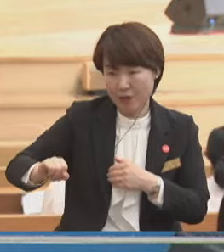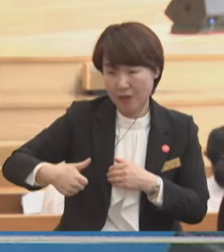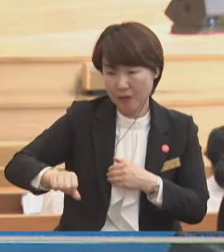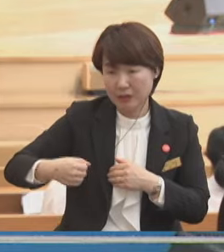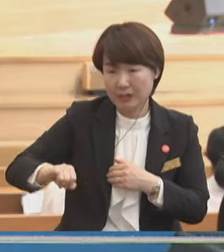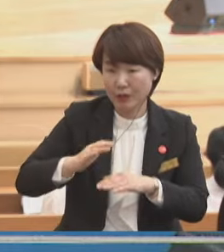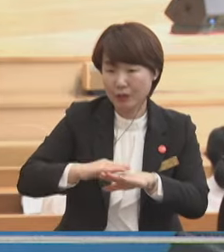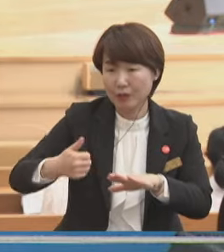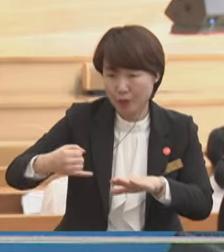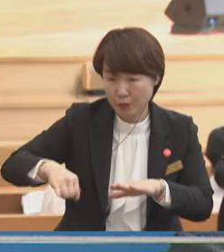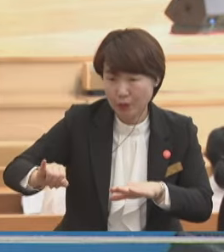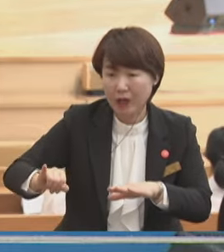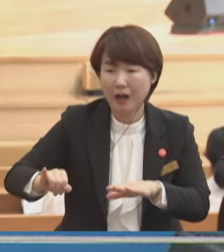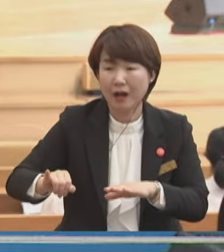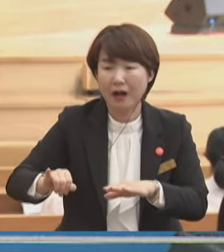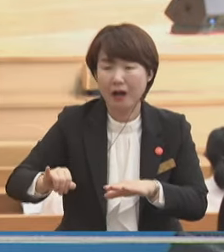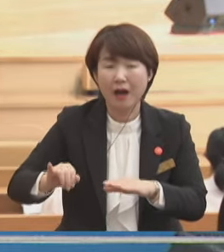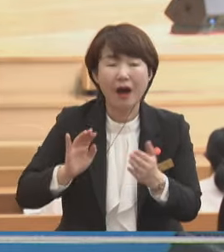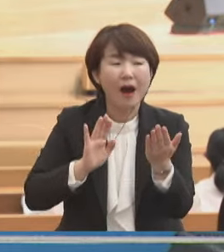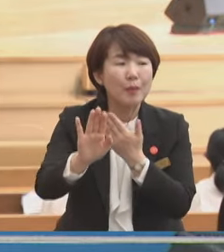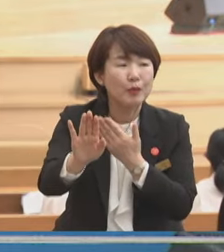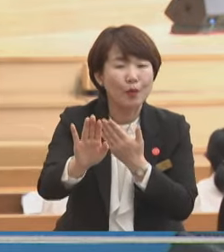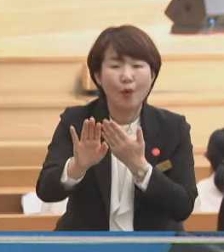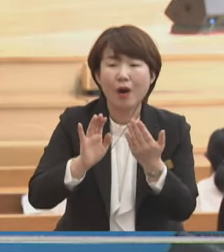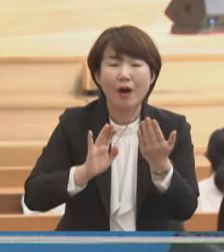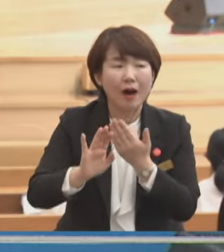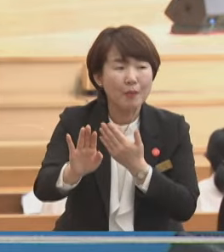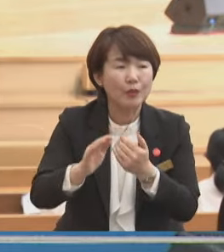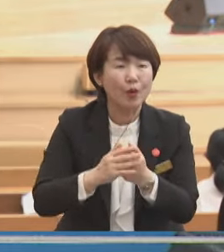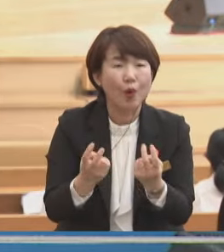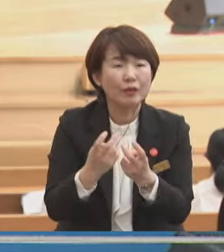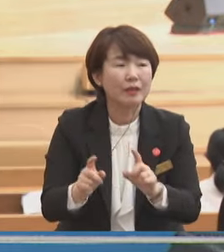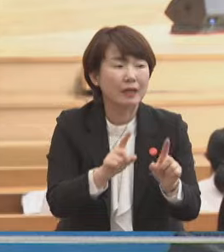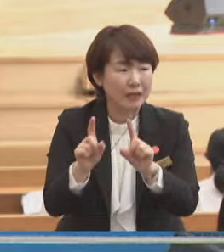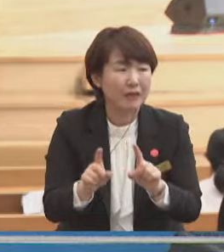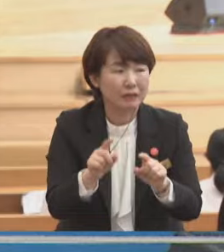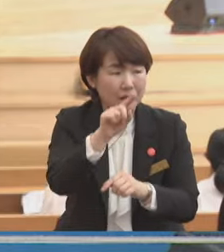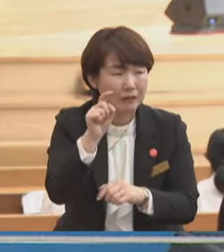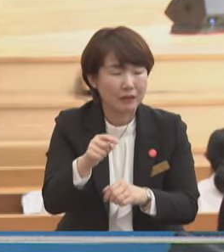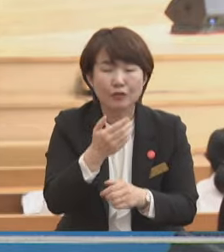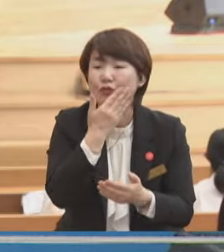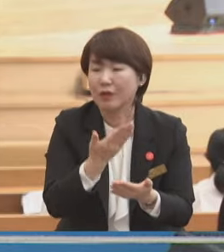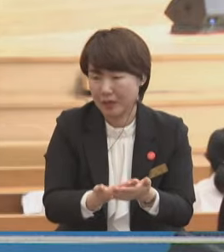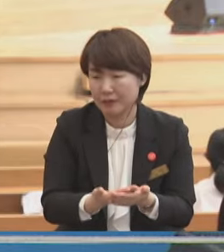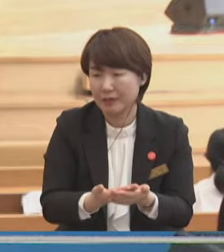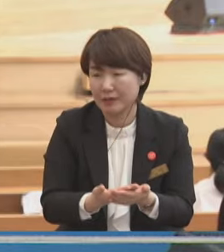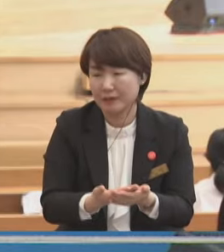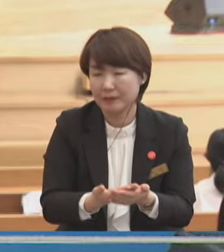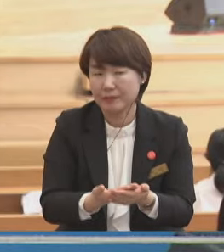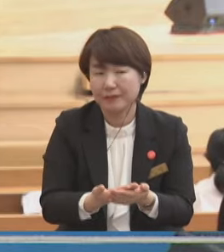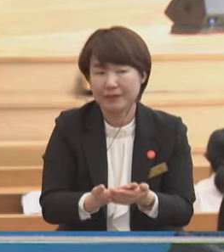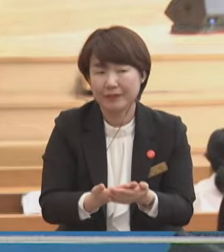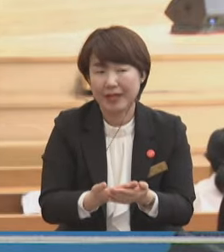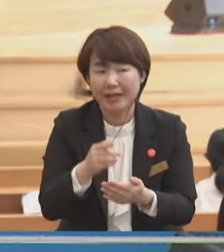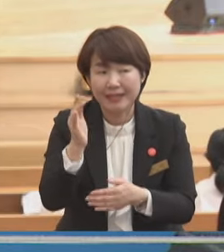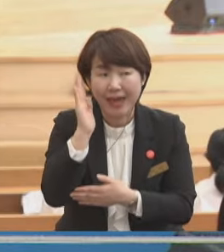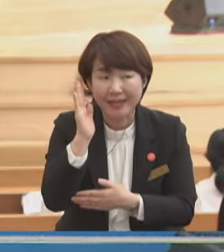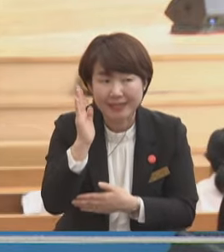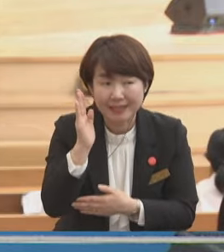어떤 다음 세대인가 너무너무 중요해요 거기에 대한 내용은 좀 있다